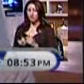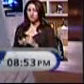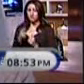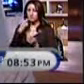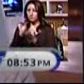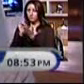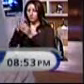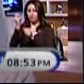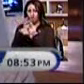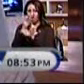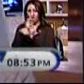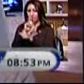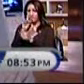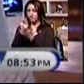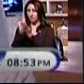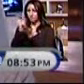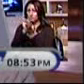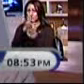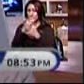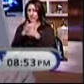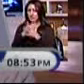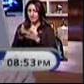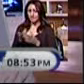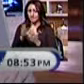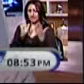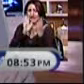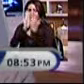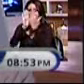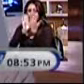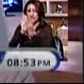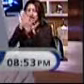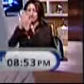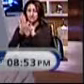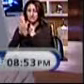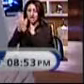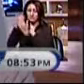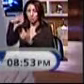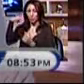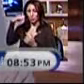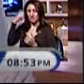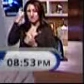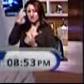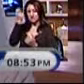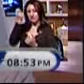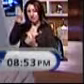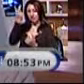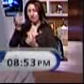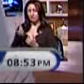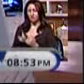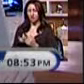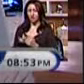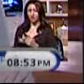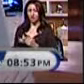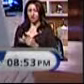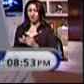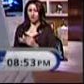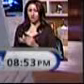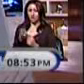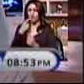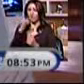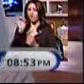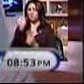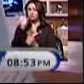جدا، ثم يبقى الموضوع تحدي بقى. يعني عملت حديث امبارح بيقول ده احنا لسه في البدايه، ده انا هقيل